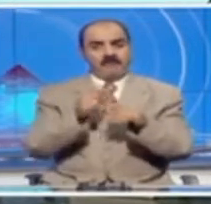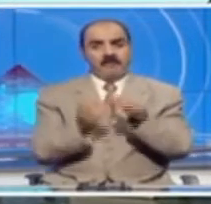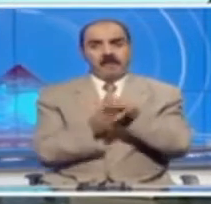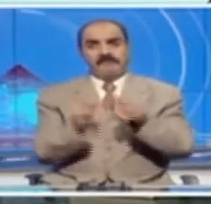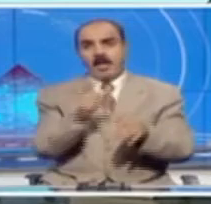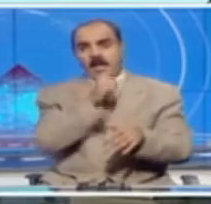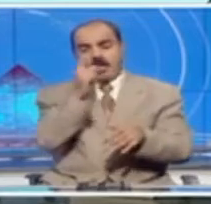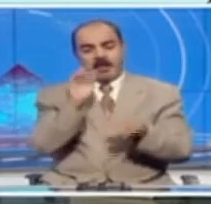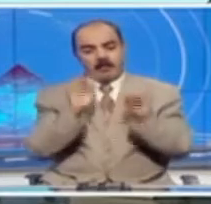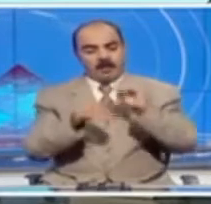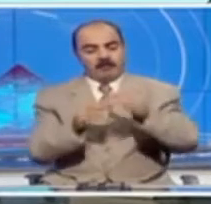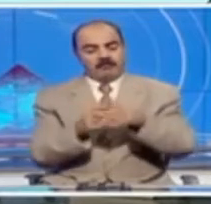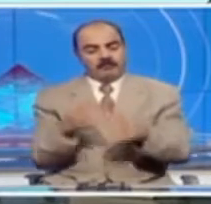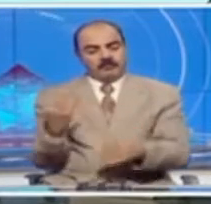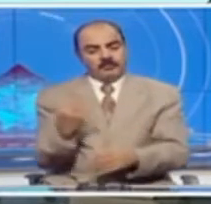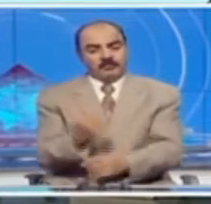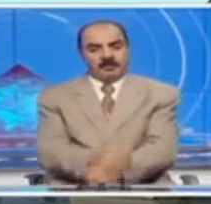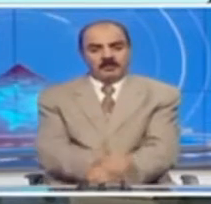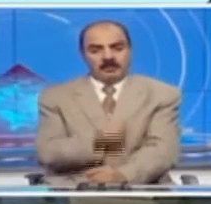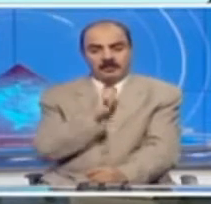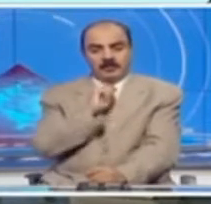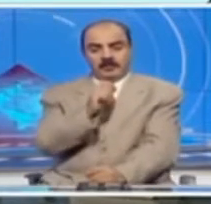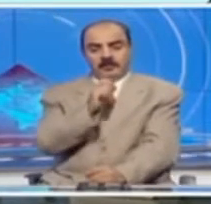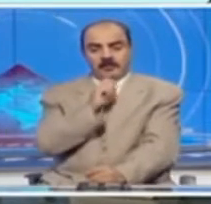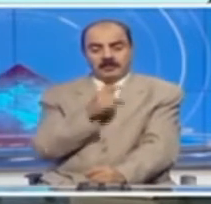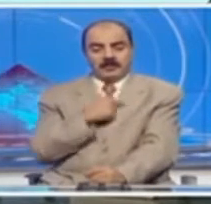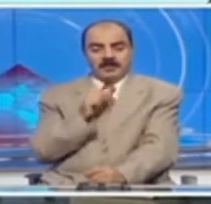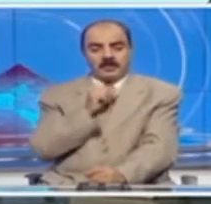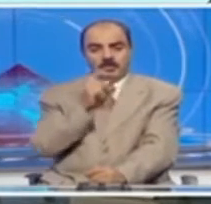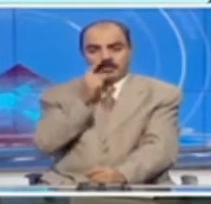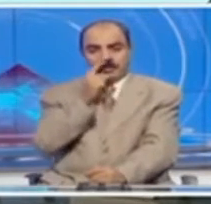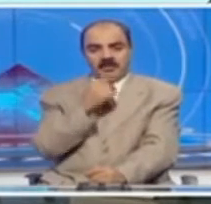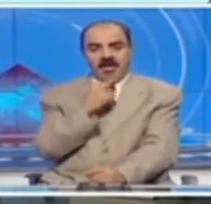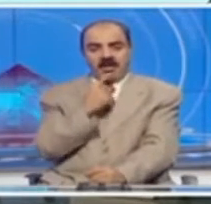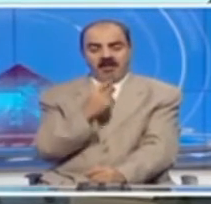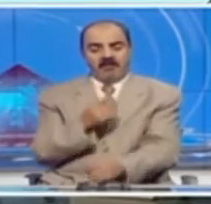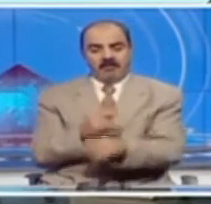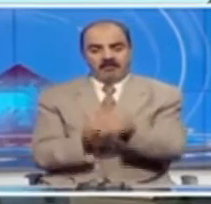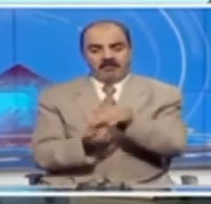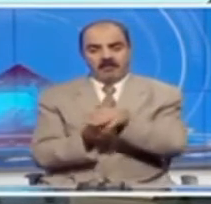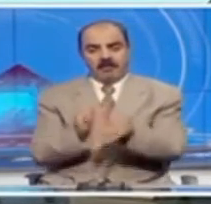التي تعمل في نطاق الوكالة. من مقر انعقاد المؤتمر، سارة متولي، التلفزيون المصري.